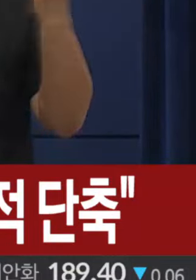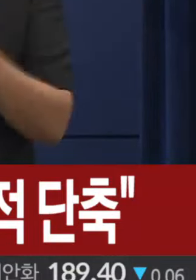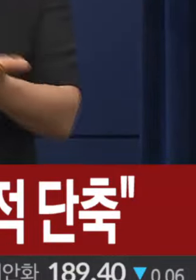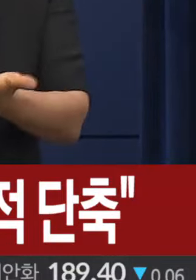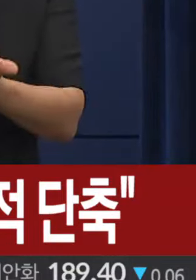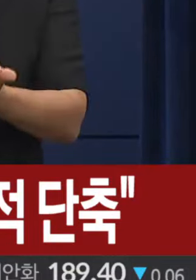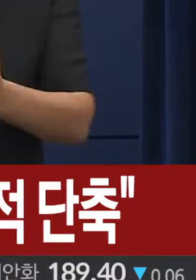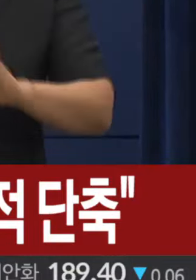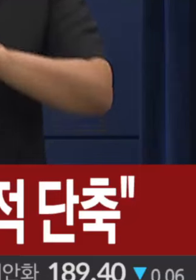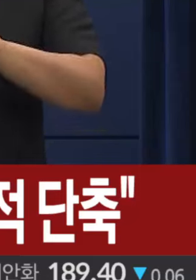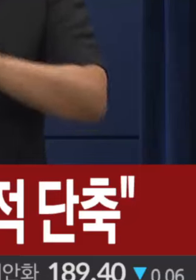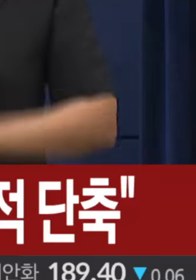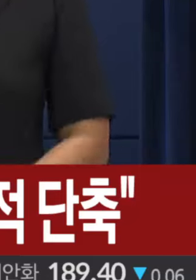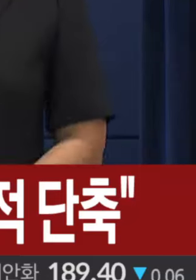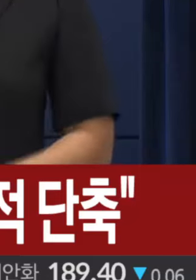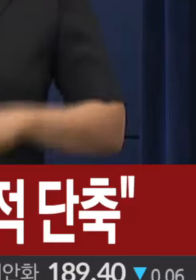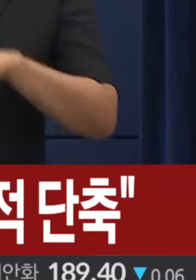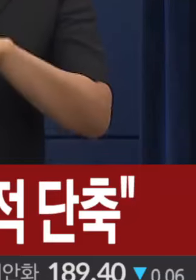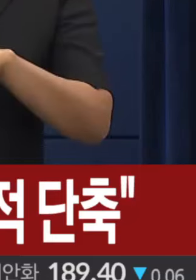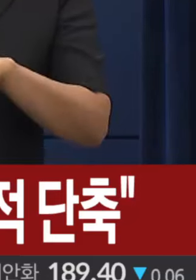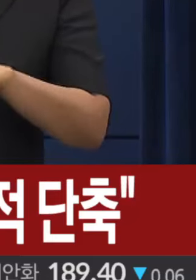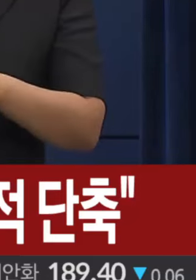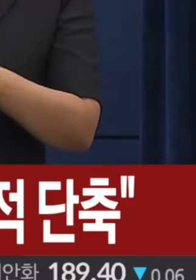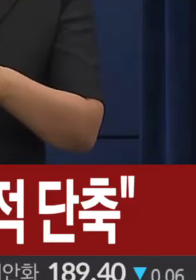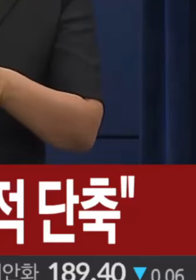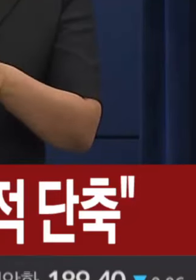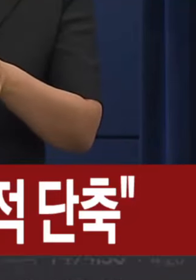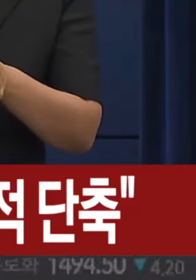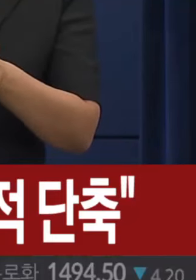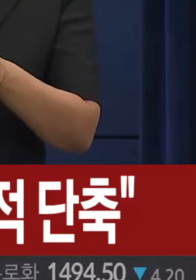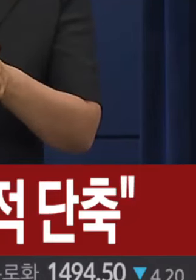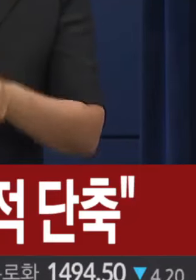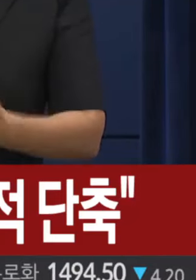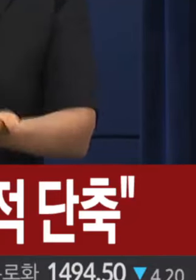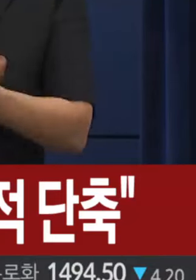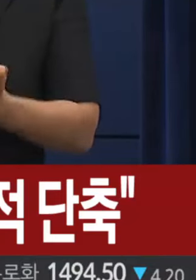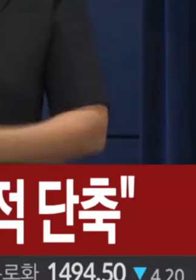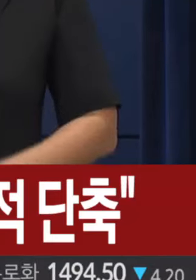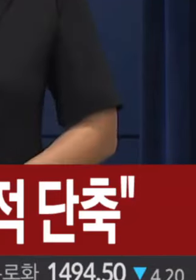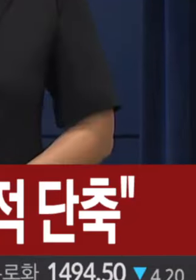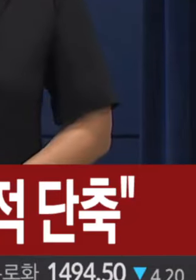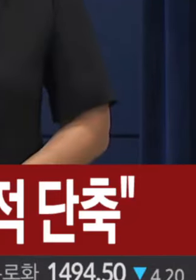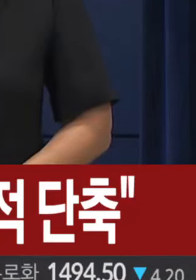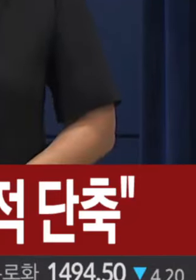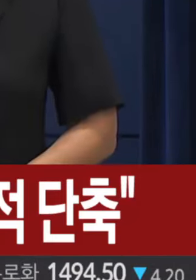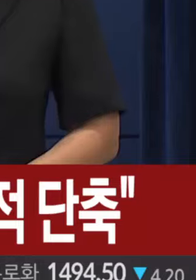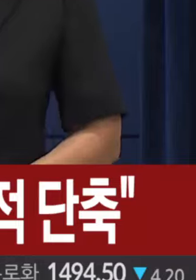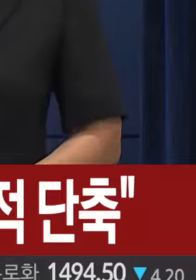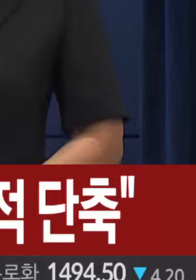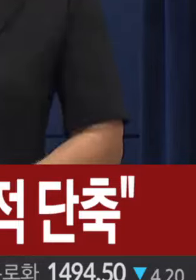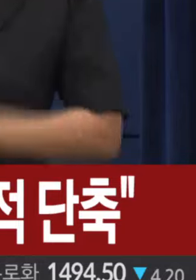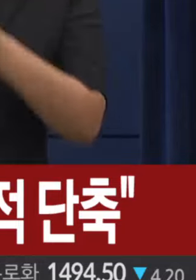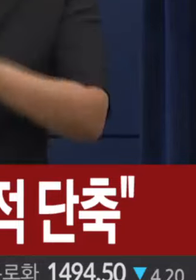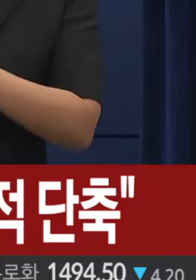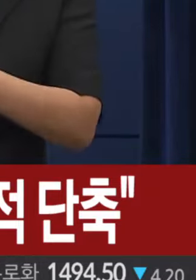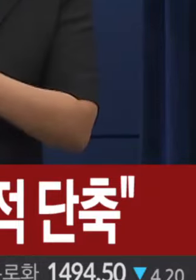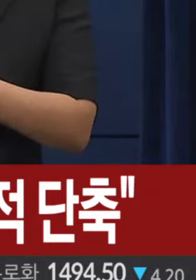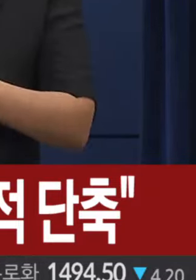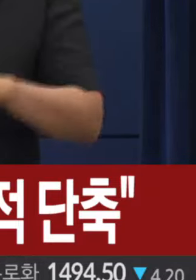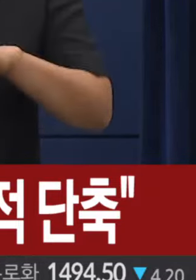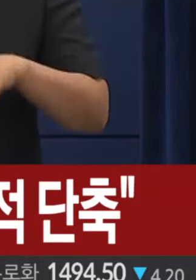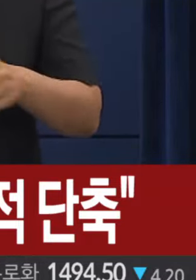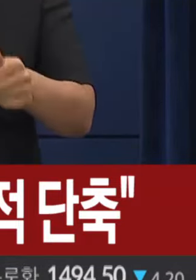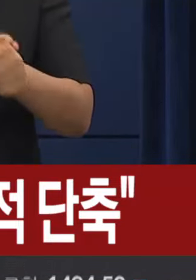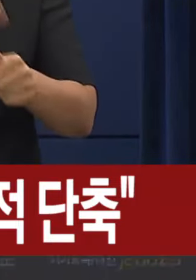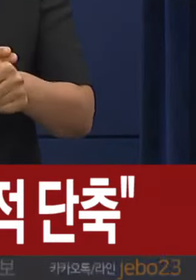개선하겠습니다. 전공의법 시행일은 2026년이지만 시범사업을 통해 전공의 근무